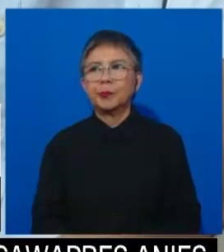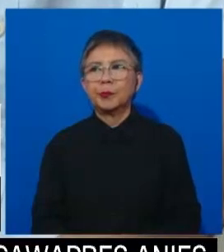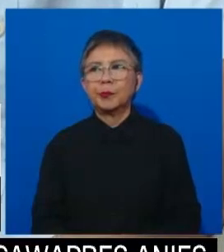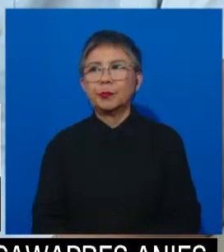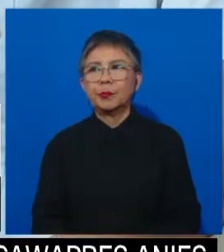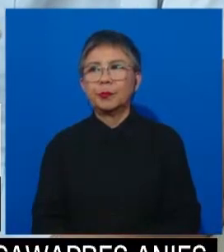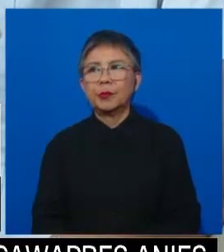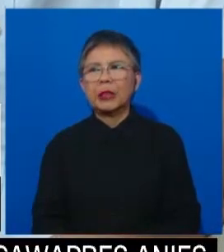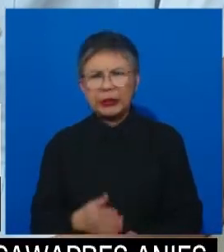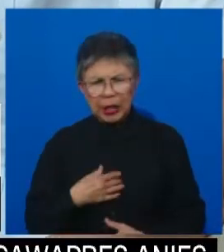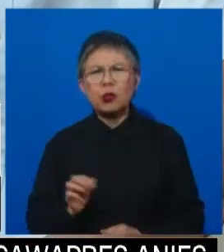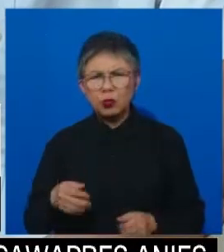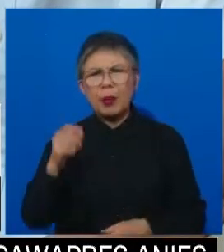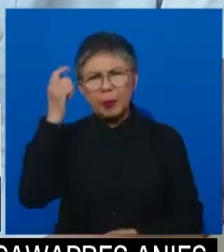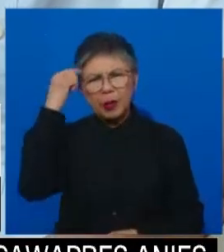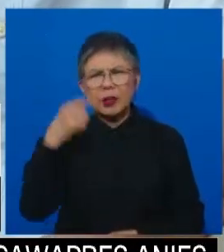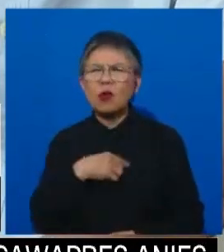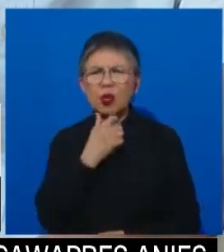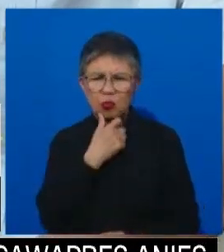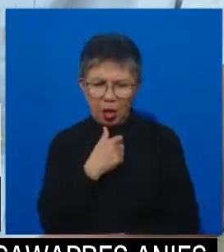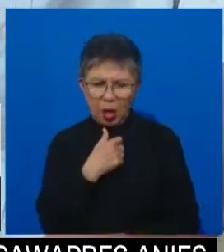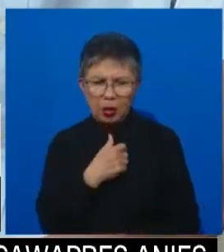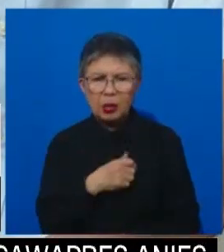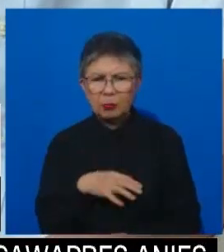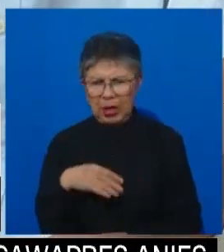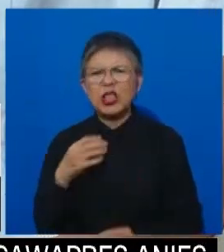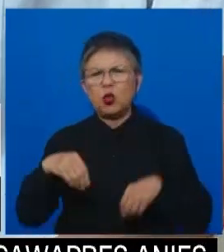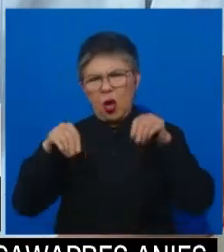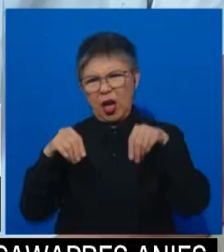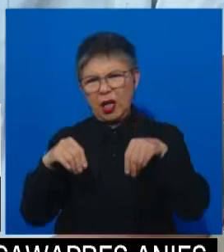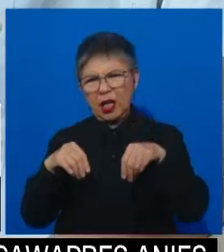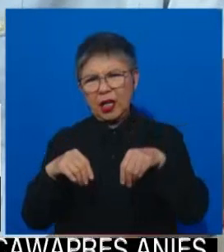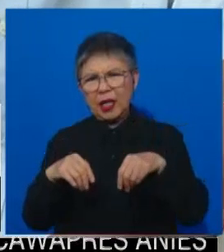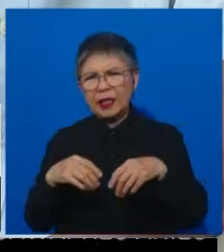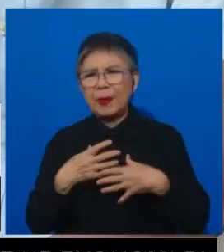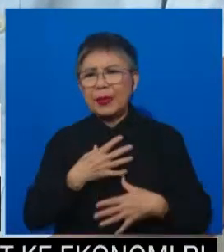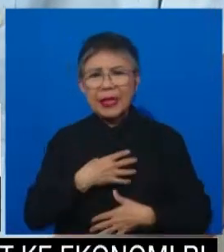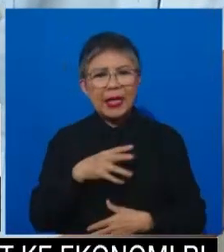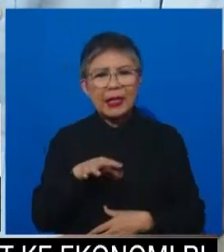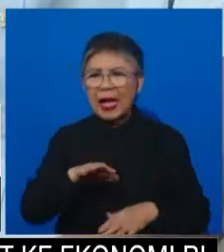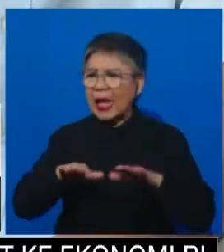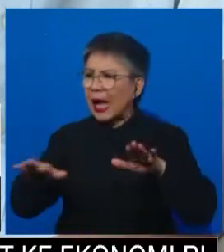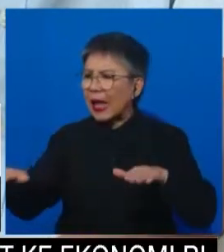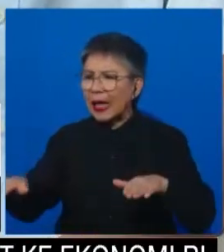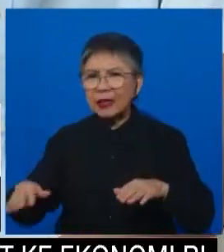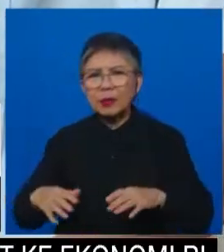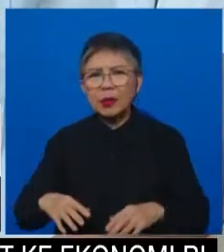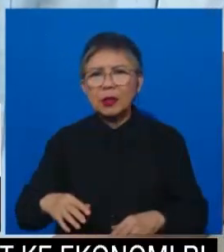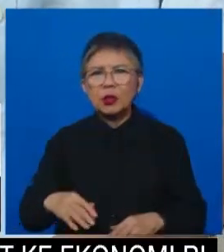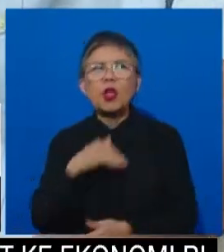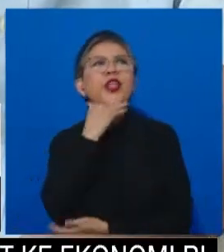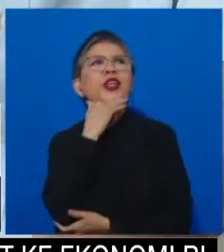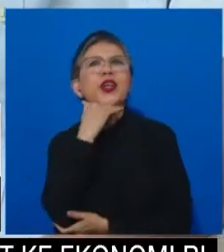Emang sih saya udah mikir, saya udah tua, masih jualan. Tapi kan posisi lihat anak pada diem aja di